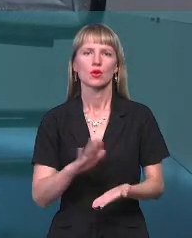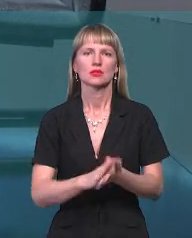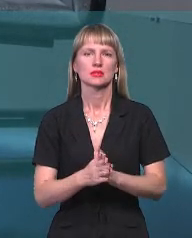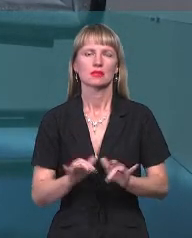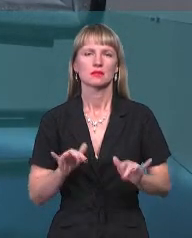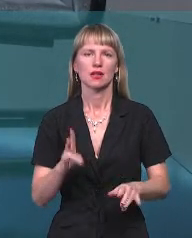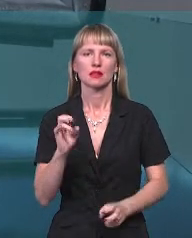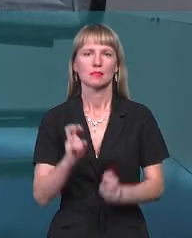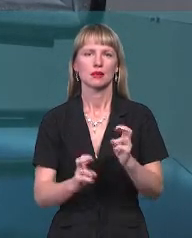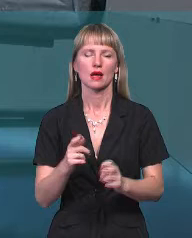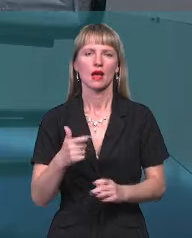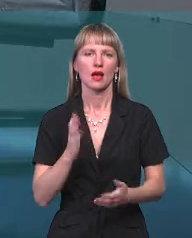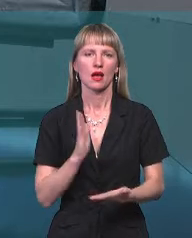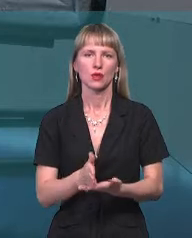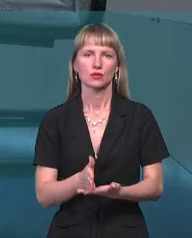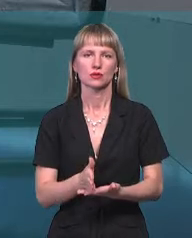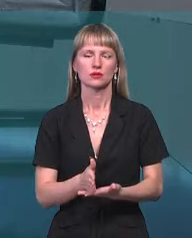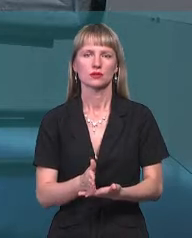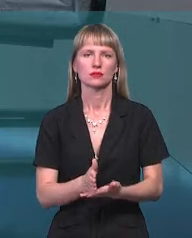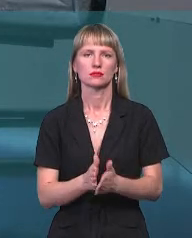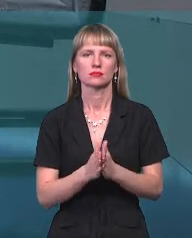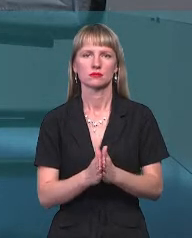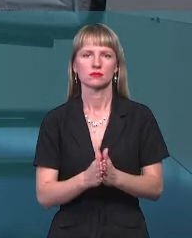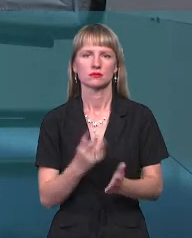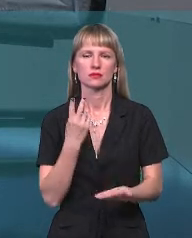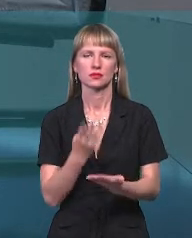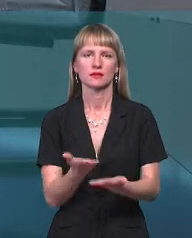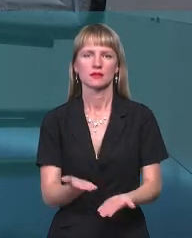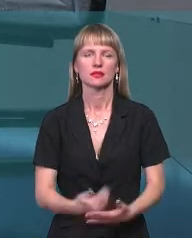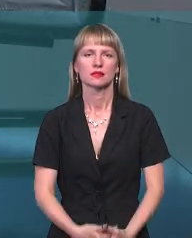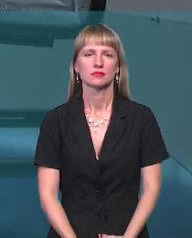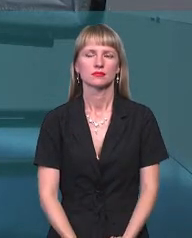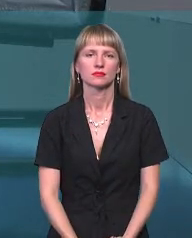на підприємствах галузі. Будь ласка.